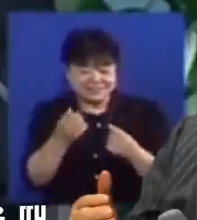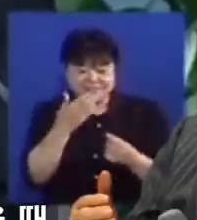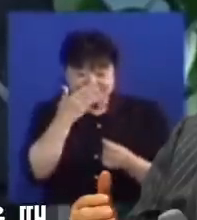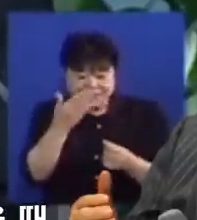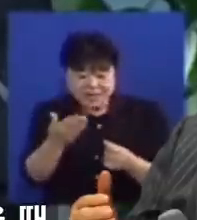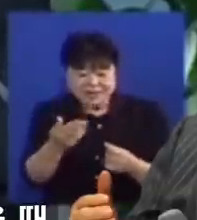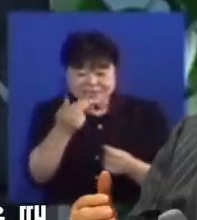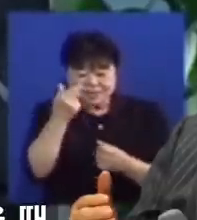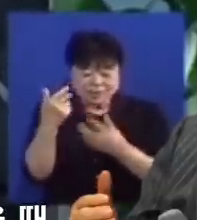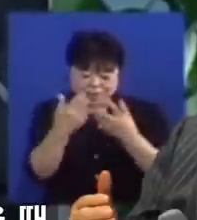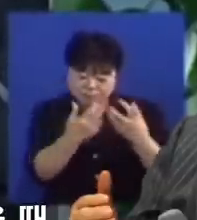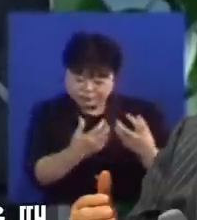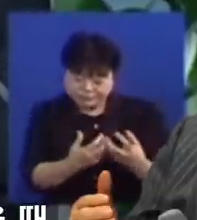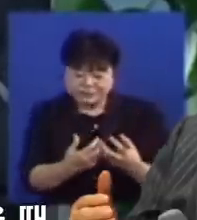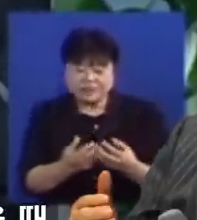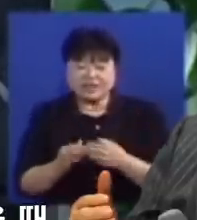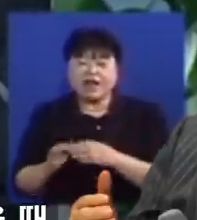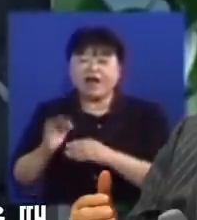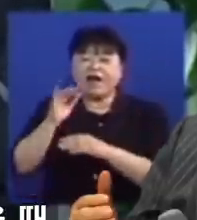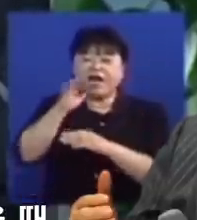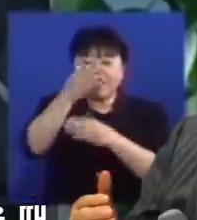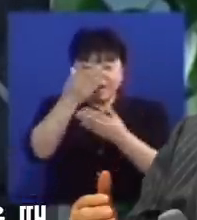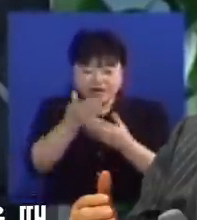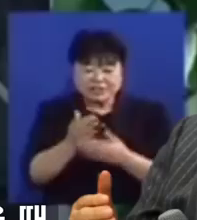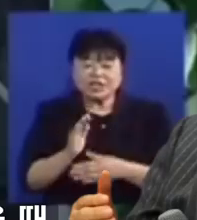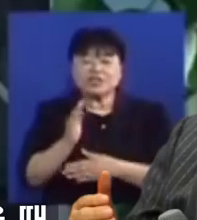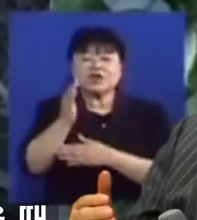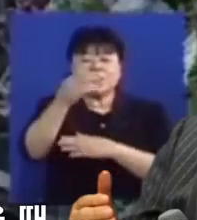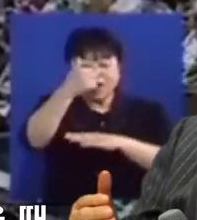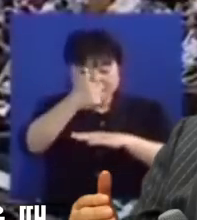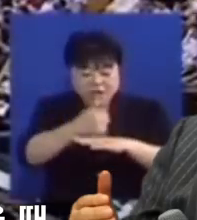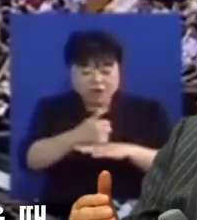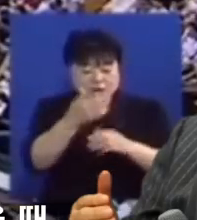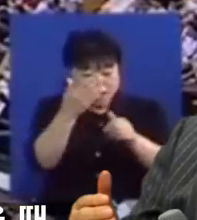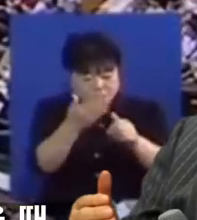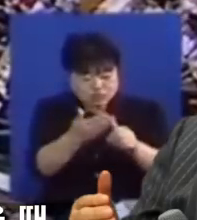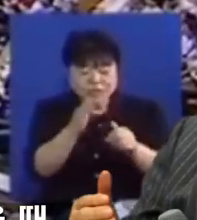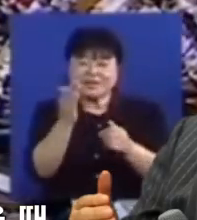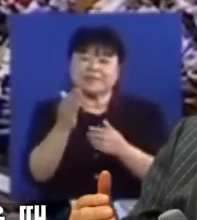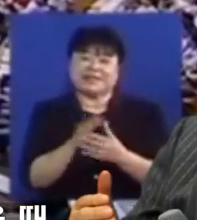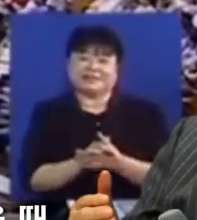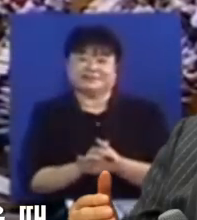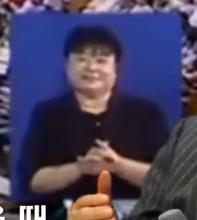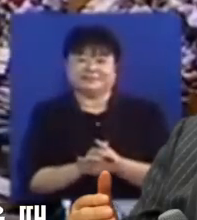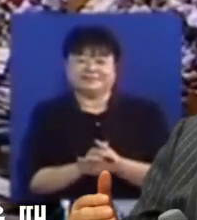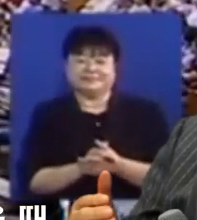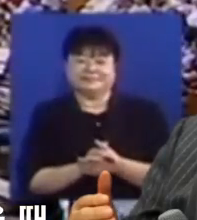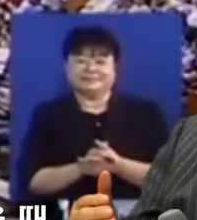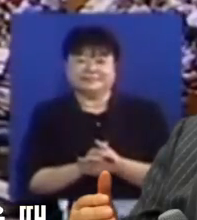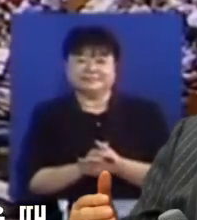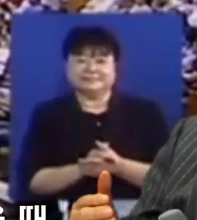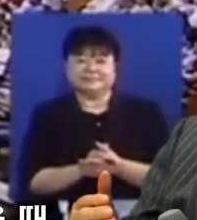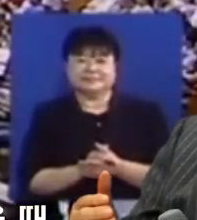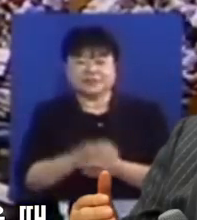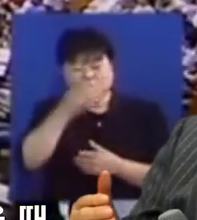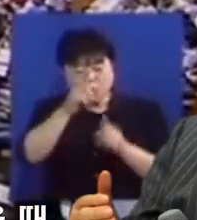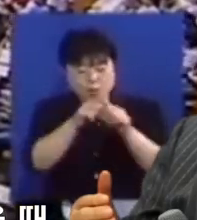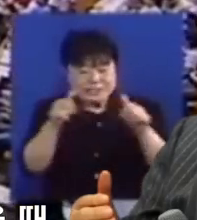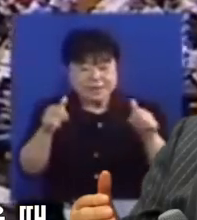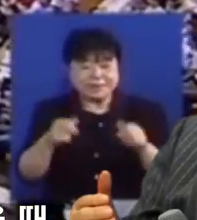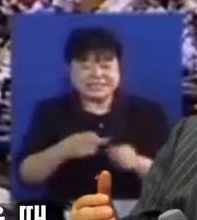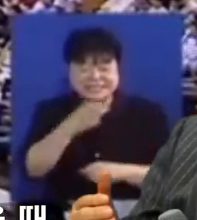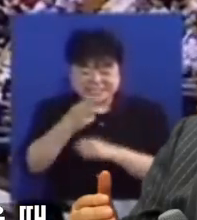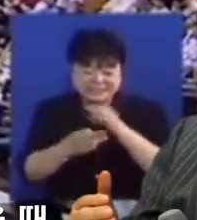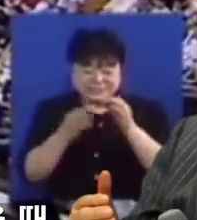강건하고 생명을 얻되 넘치게 얻는 영광의 결과를 가져오게 되는 것입니다. 요셉이